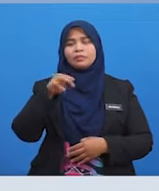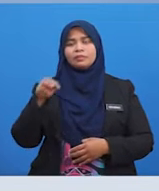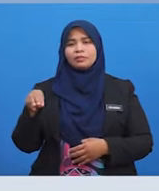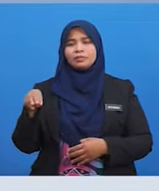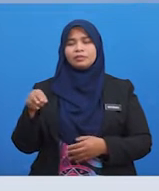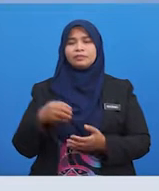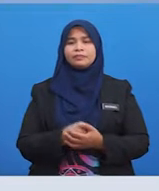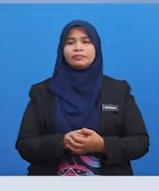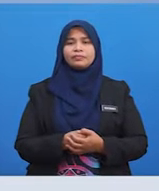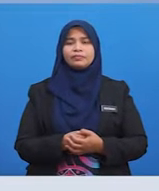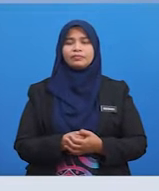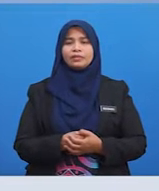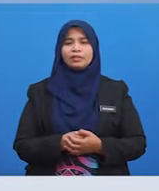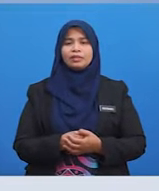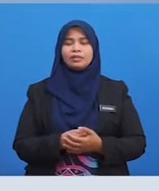Murid-murid,